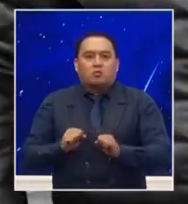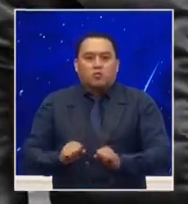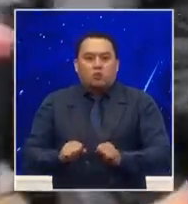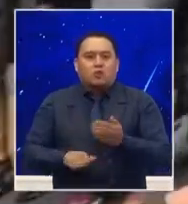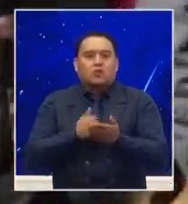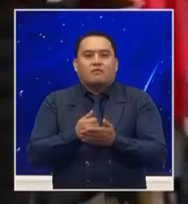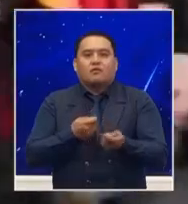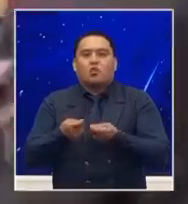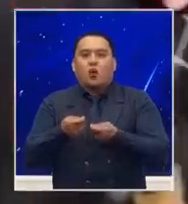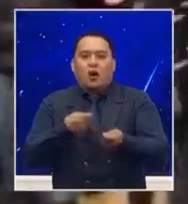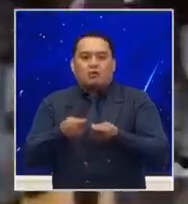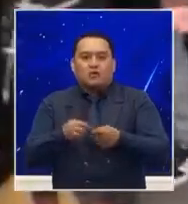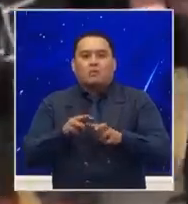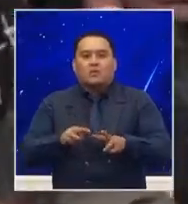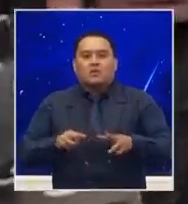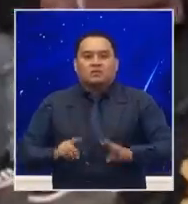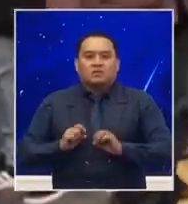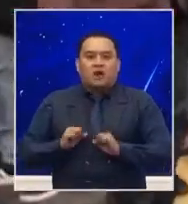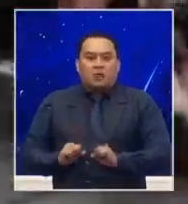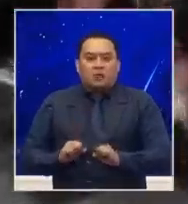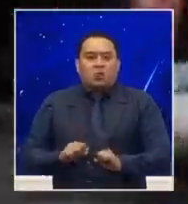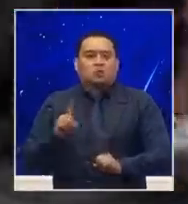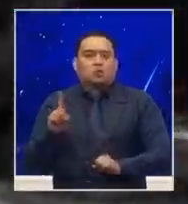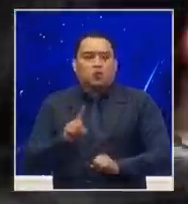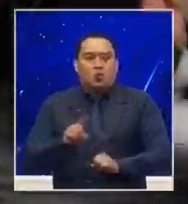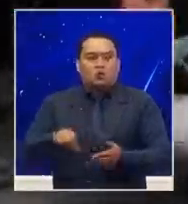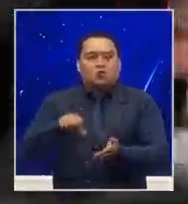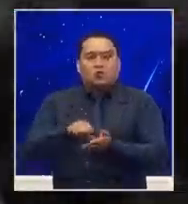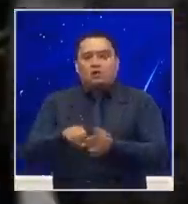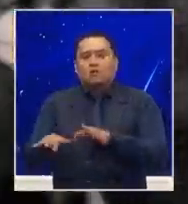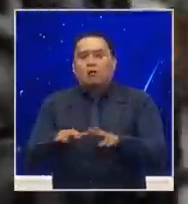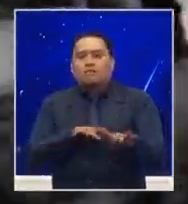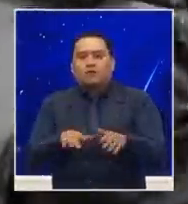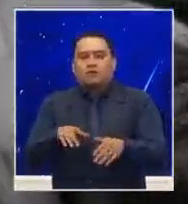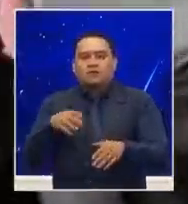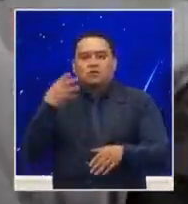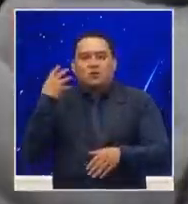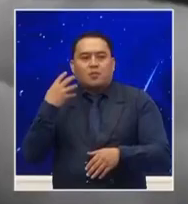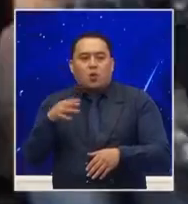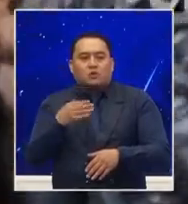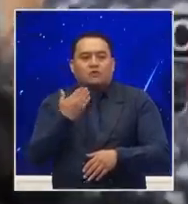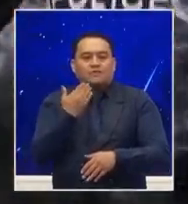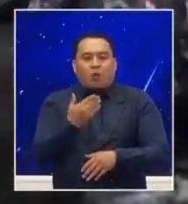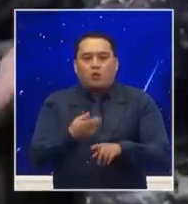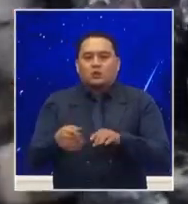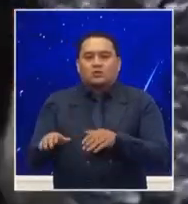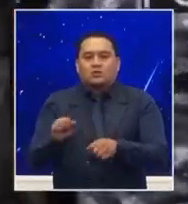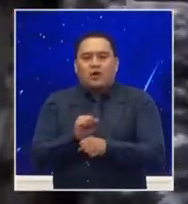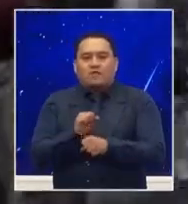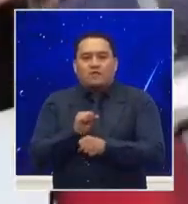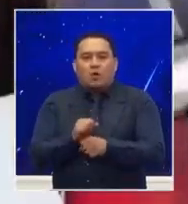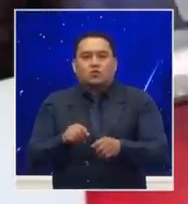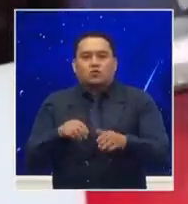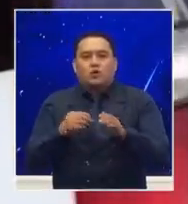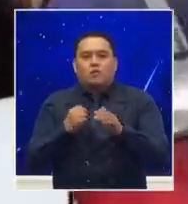главы правительства, так и министра обороны. Стоит отметить, что участники акции неповиновения заблокировали также движение поездов